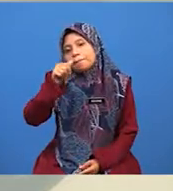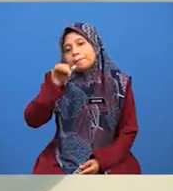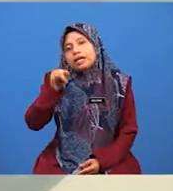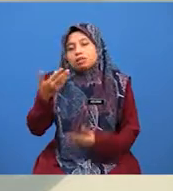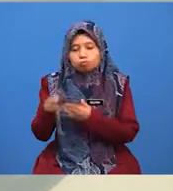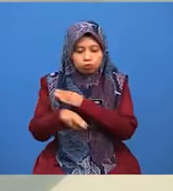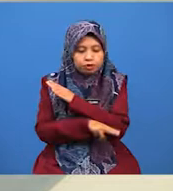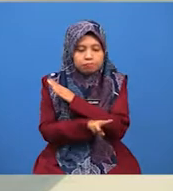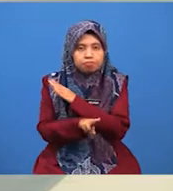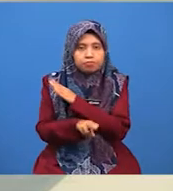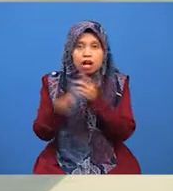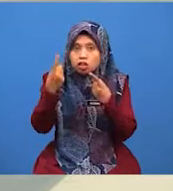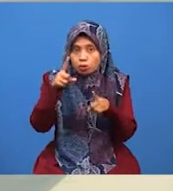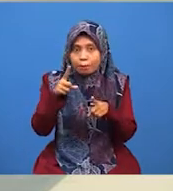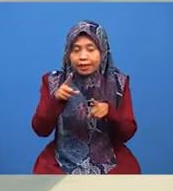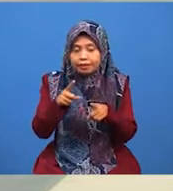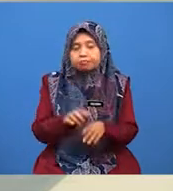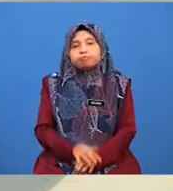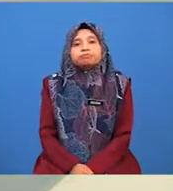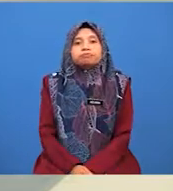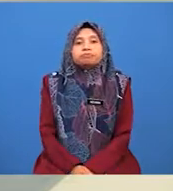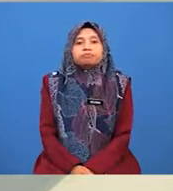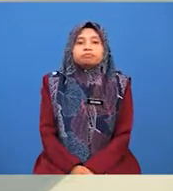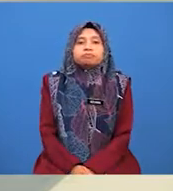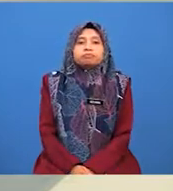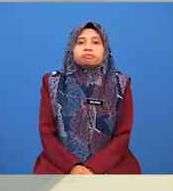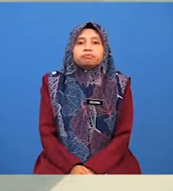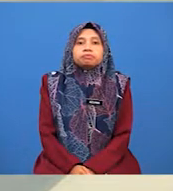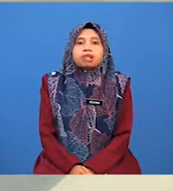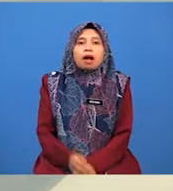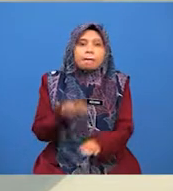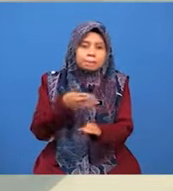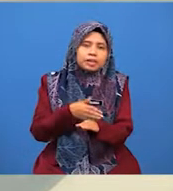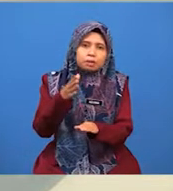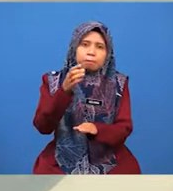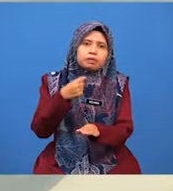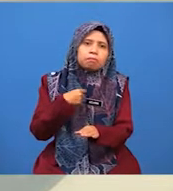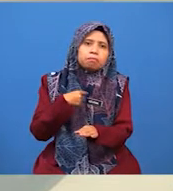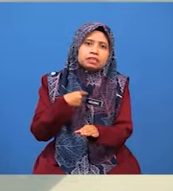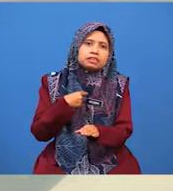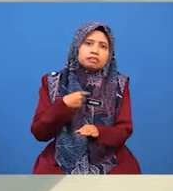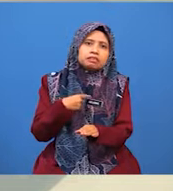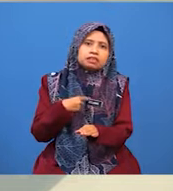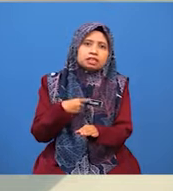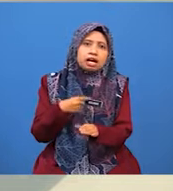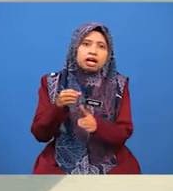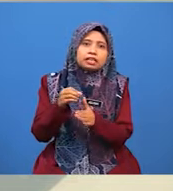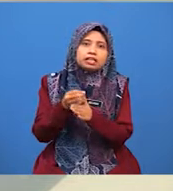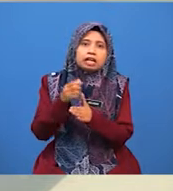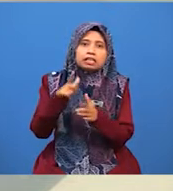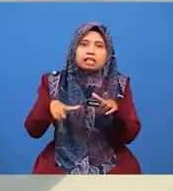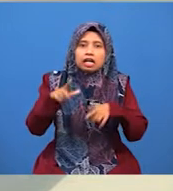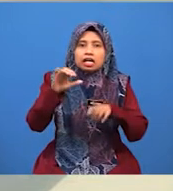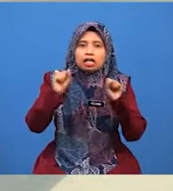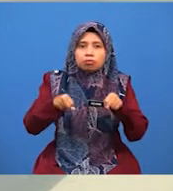Jadi, jawapan yang sepatutnya ialah, pada pendapat saya, antara langkah